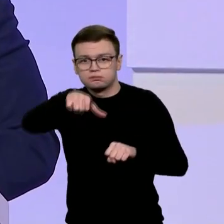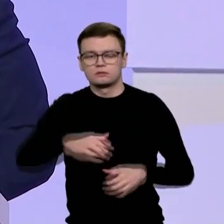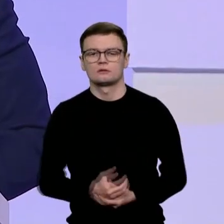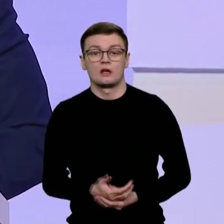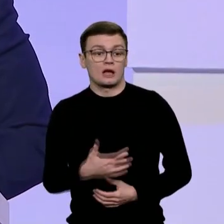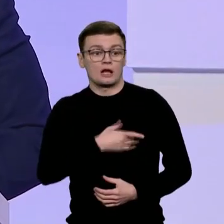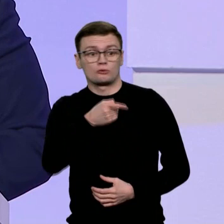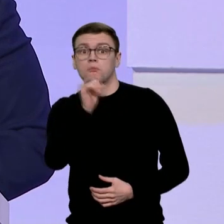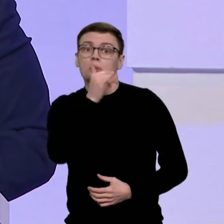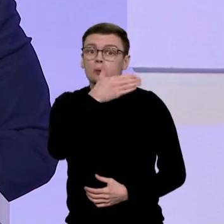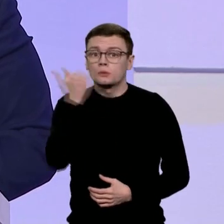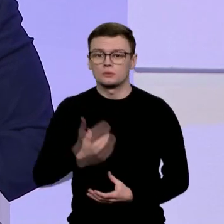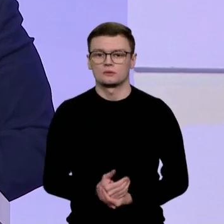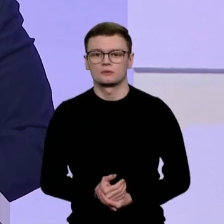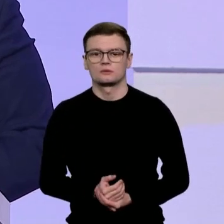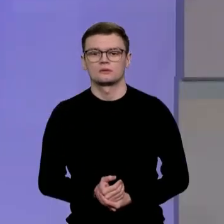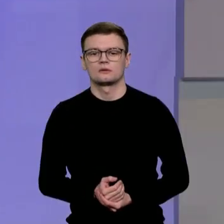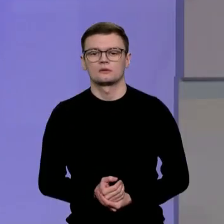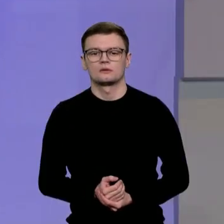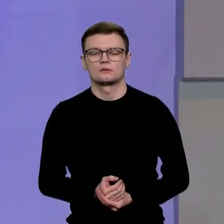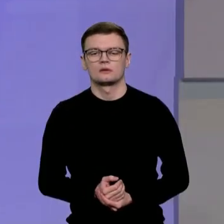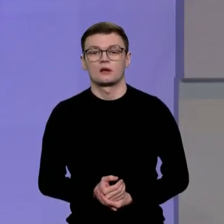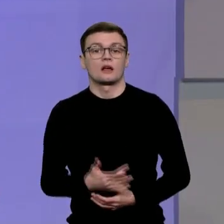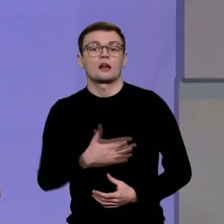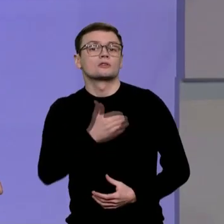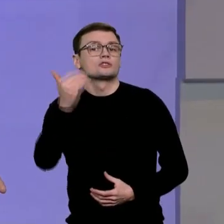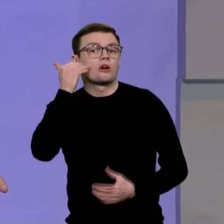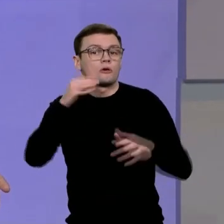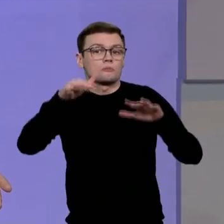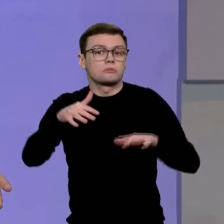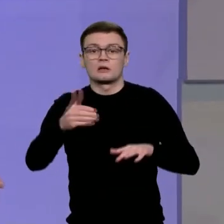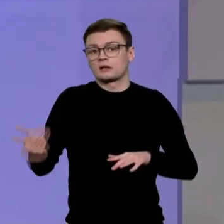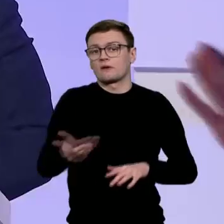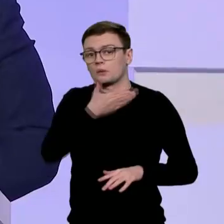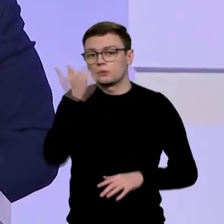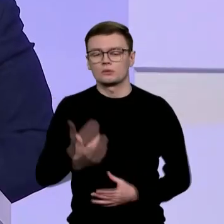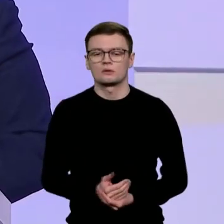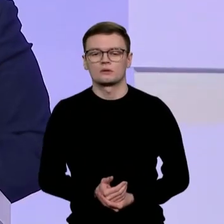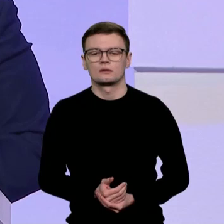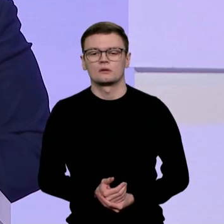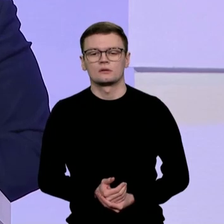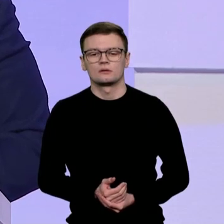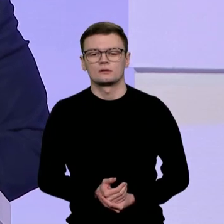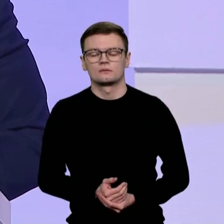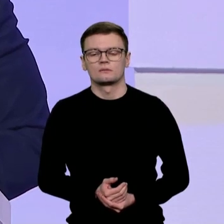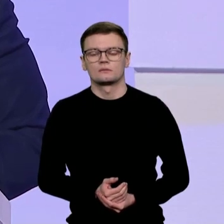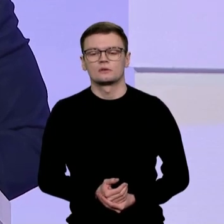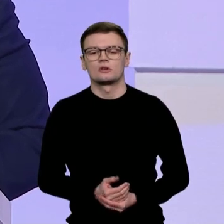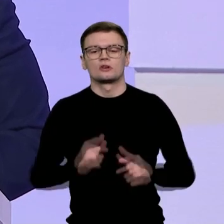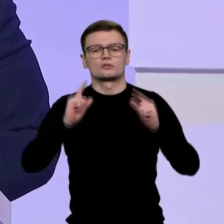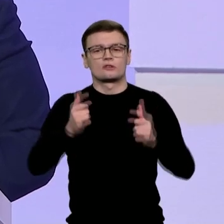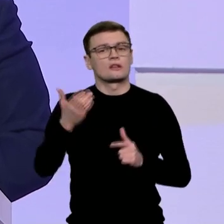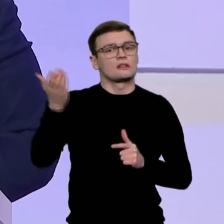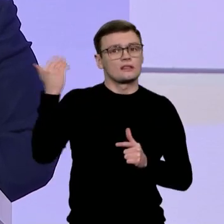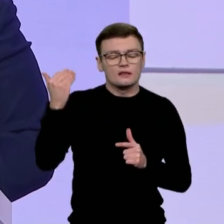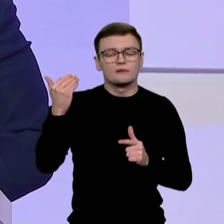įspūdis. Jūs gal neskaitot? Ar jūs ne Šiauliuose gyvenate? Nu, kas čia per metus? Kalbat, abu nesigirdi ne vieno, pone Visockai. Čia... Visiškai nesenai, tiesiog prieš